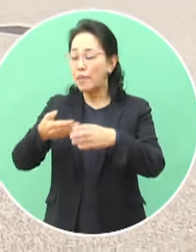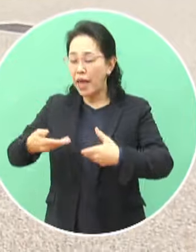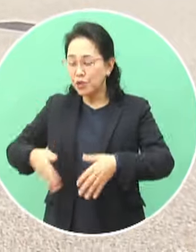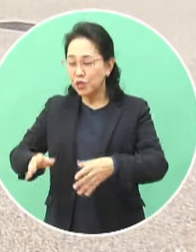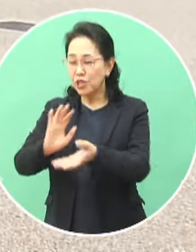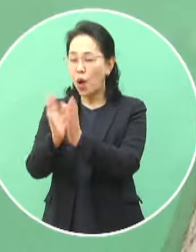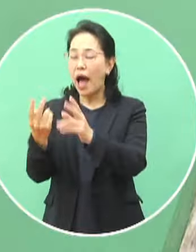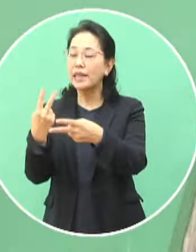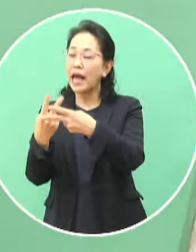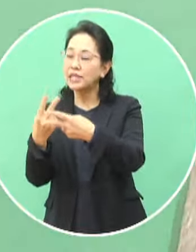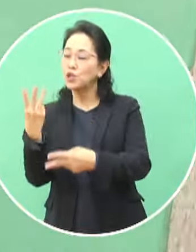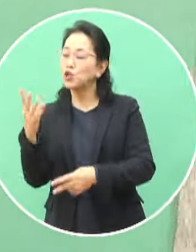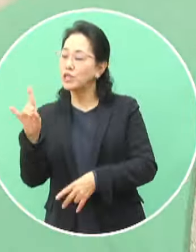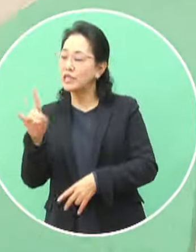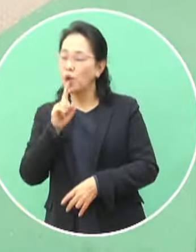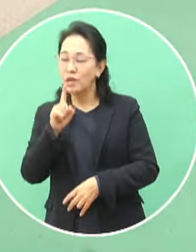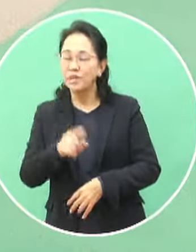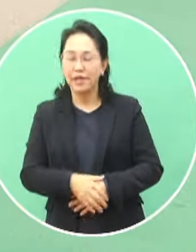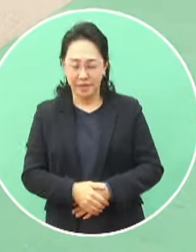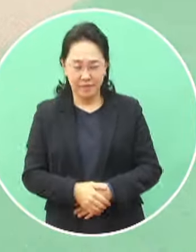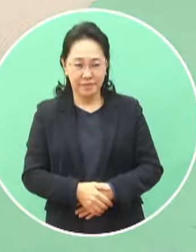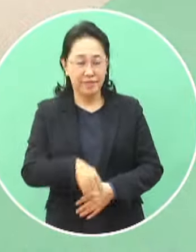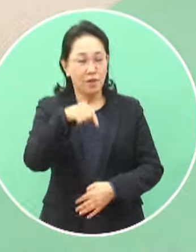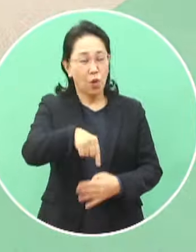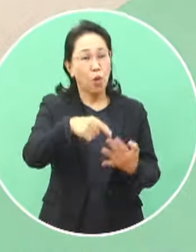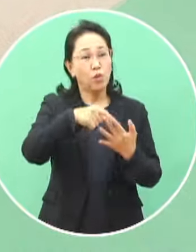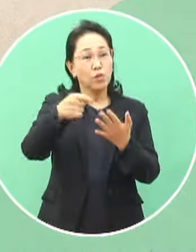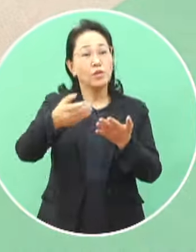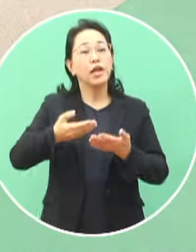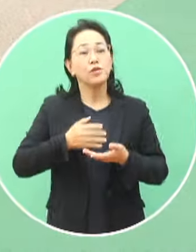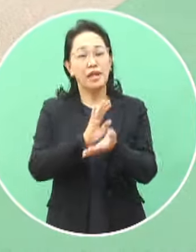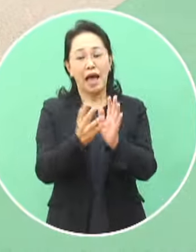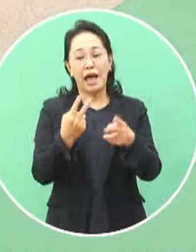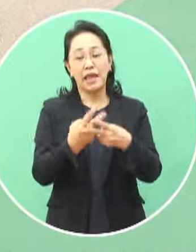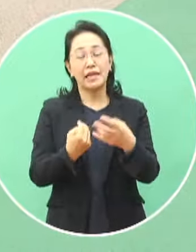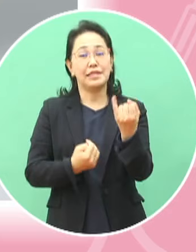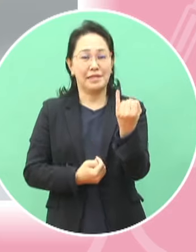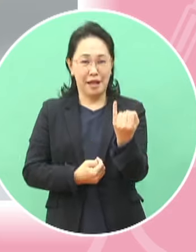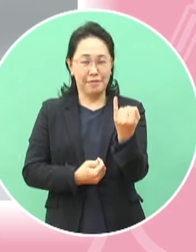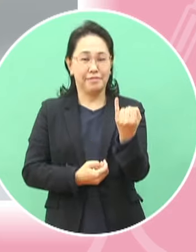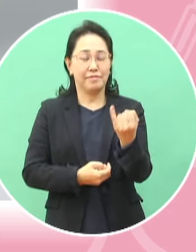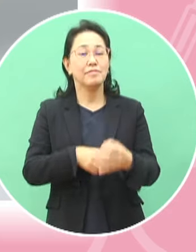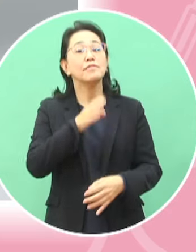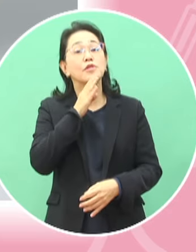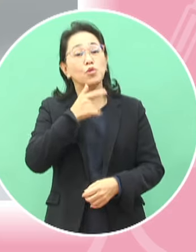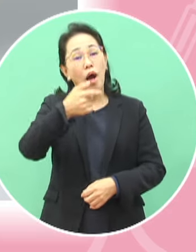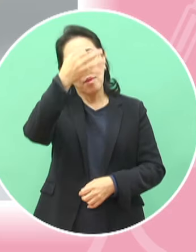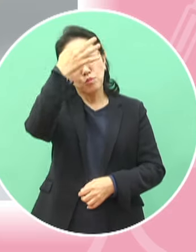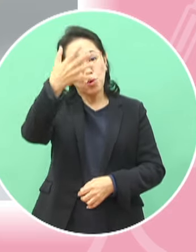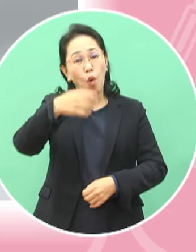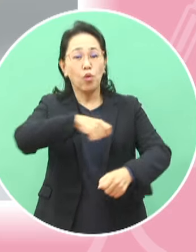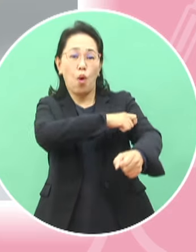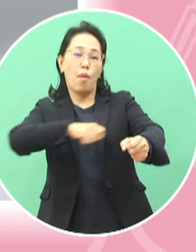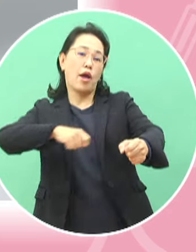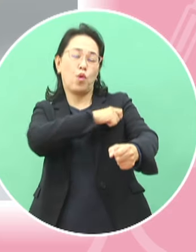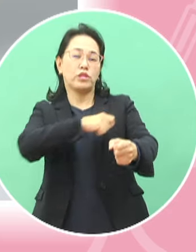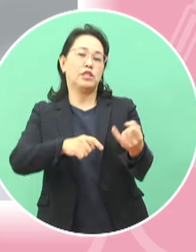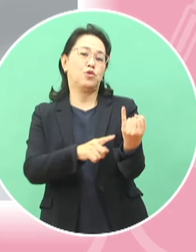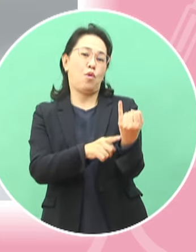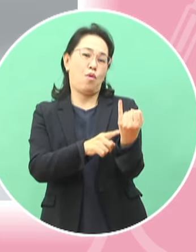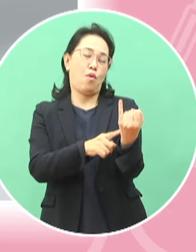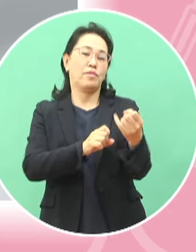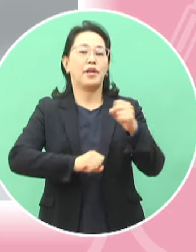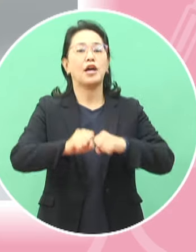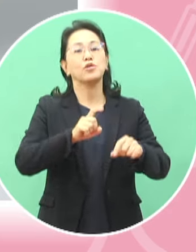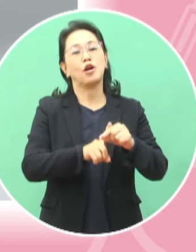と申します。 この場所を推薦した花井由紀さん、実はプロのバイオリニストとして活躍